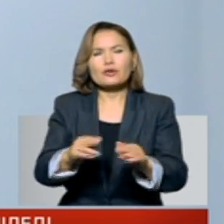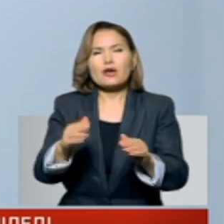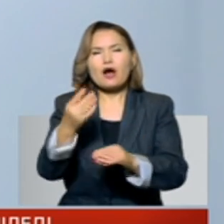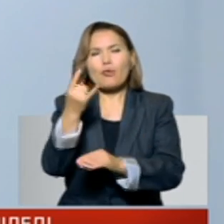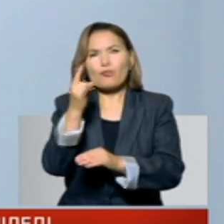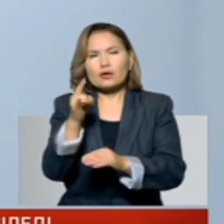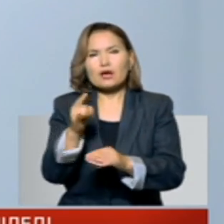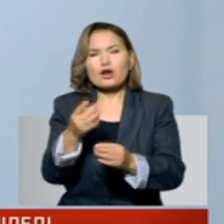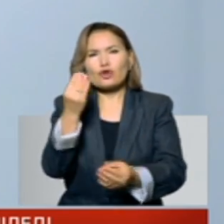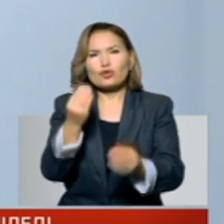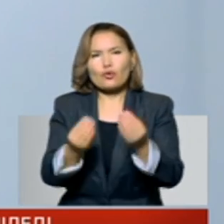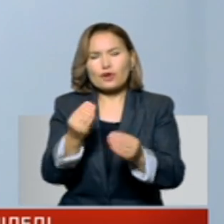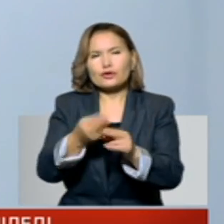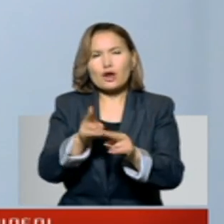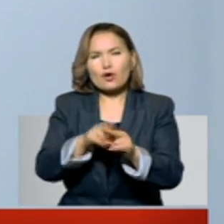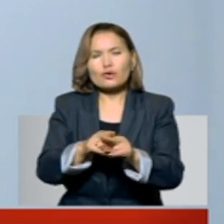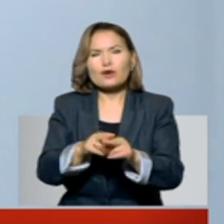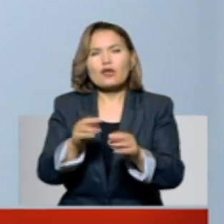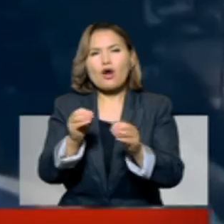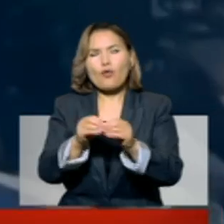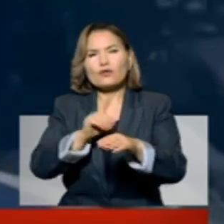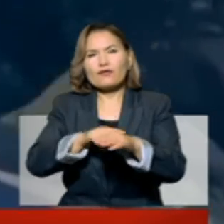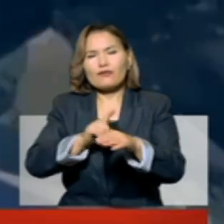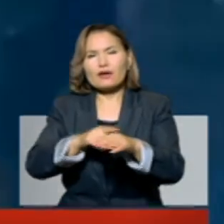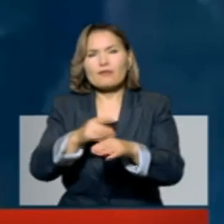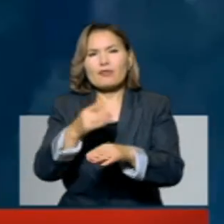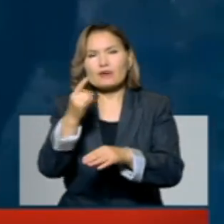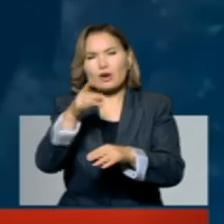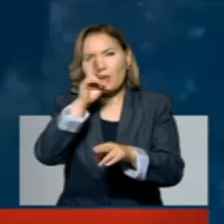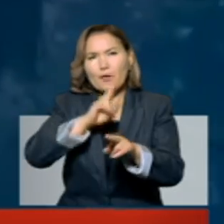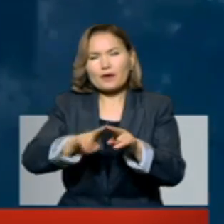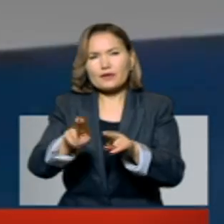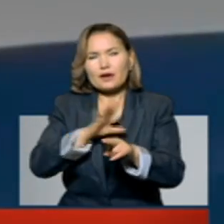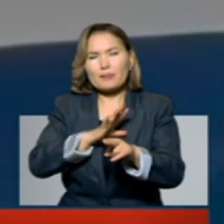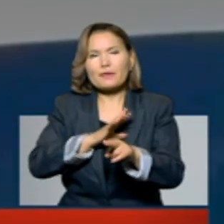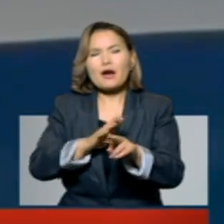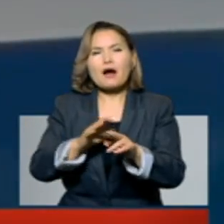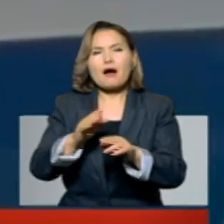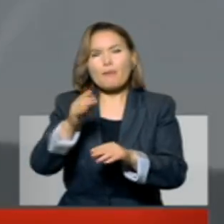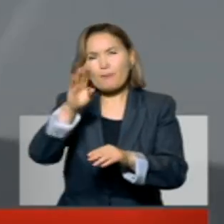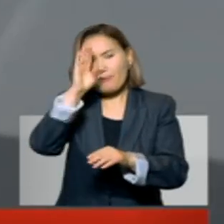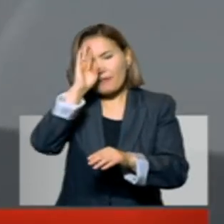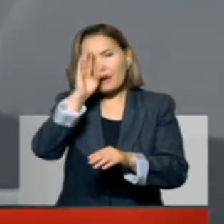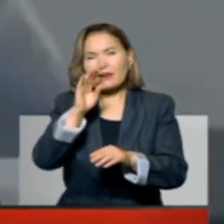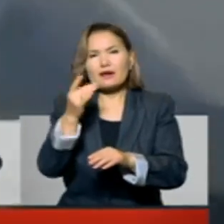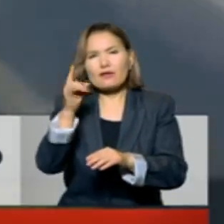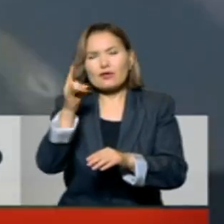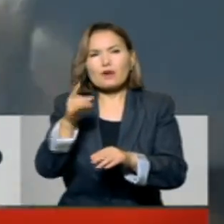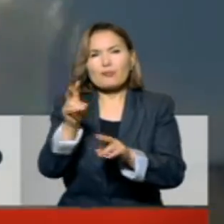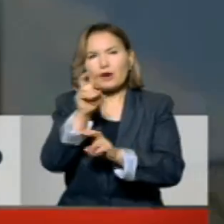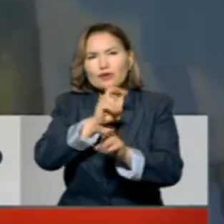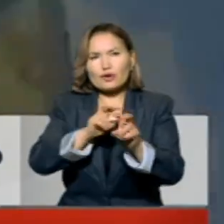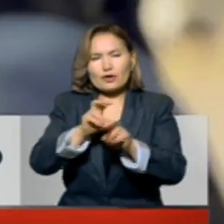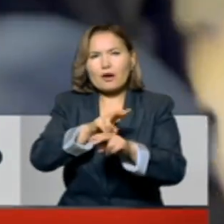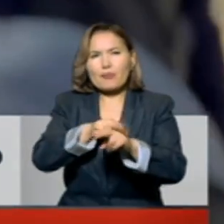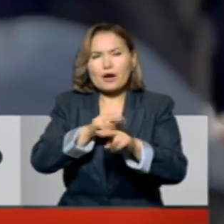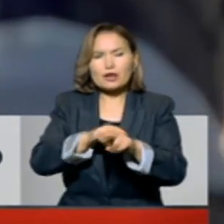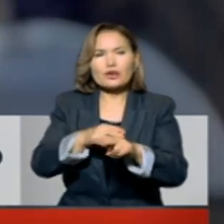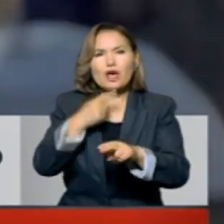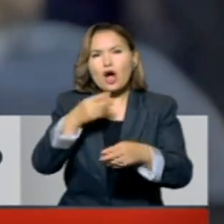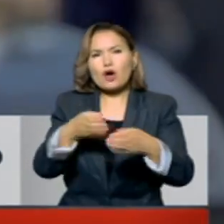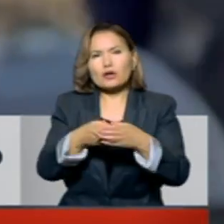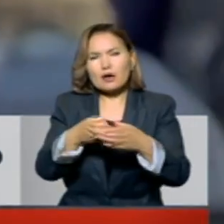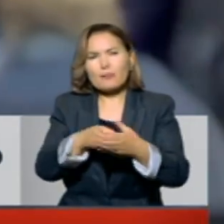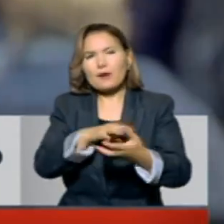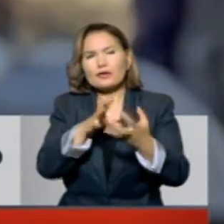ауласында ойнап жүріп, күндізгі ондар шамасында жоғалып кеткен. Баланы іздеу жұмыстарына полиция мен төтенше жағдай қызметкерлері, ұлттық гвардия